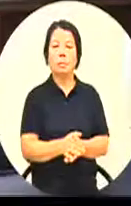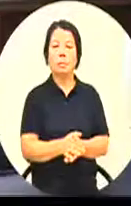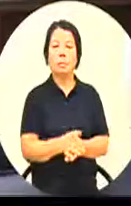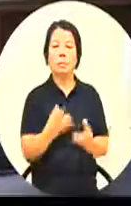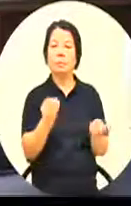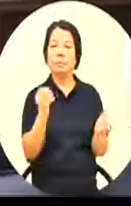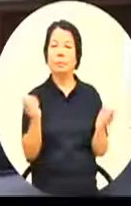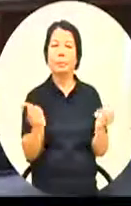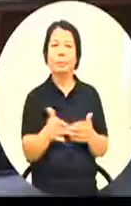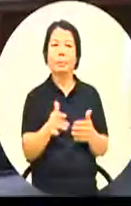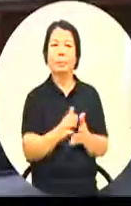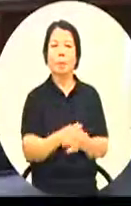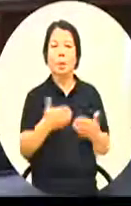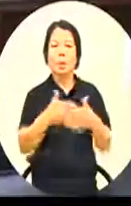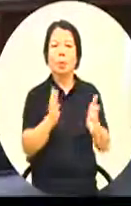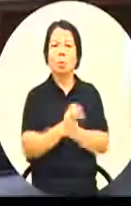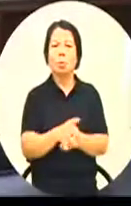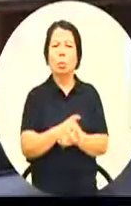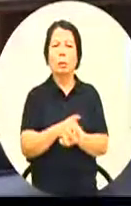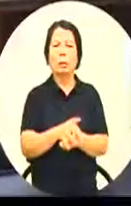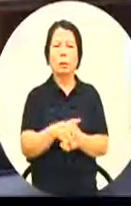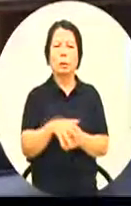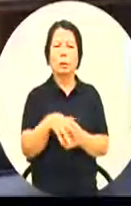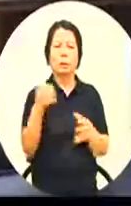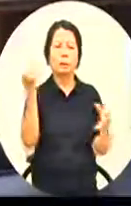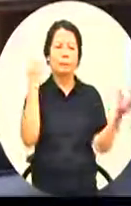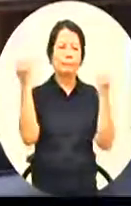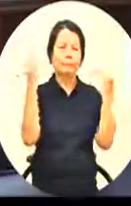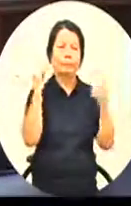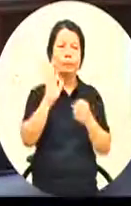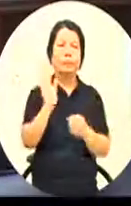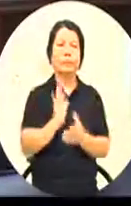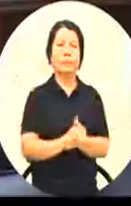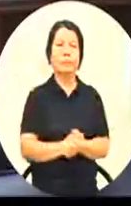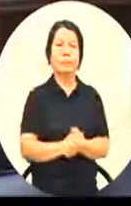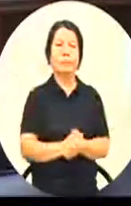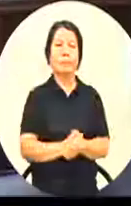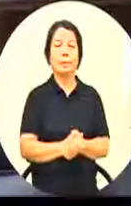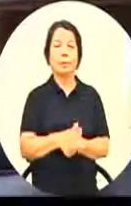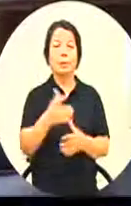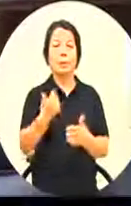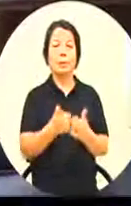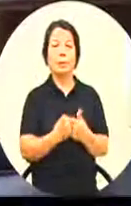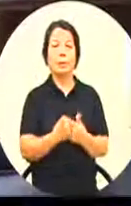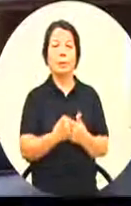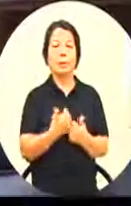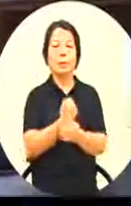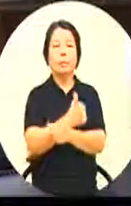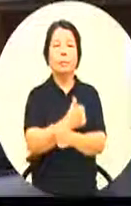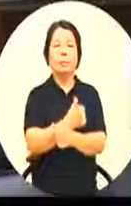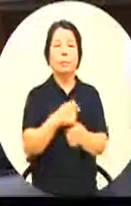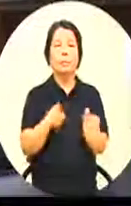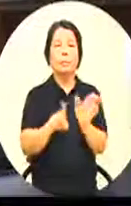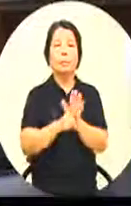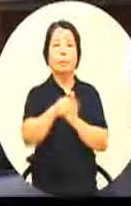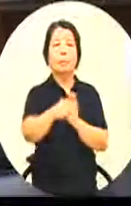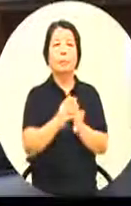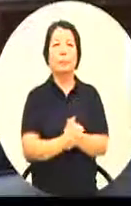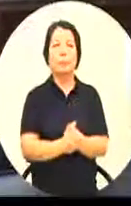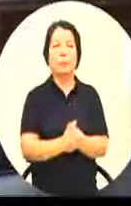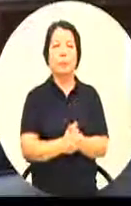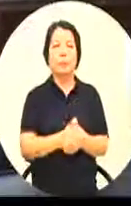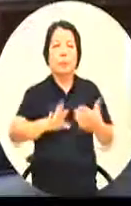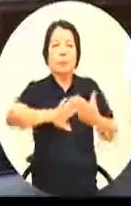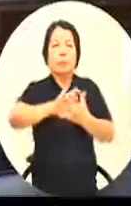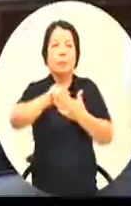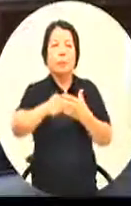不需要在外面放话，搞得大家人心惶惶，搞得我们民意代表打电话来关心，不止他，其实还有其他的